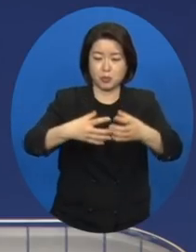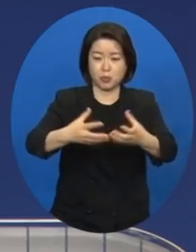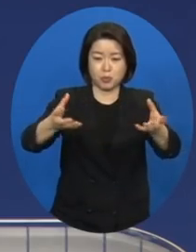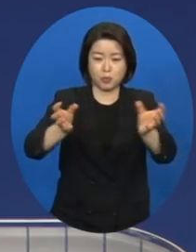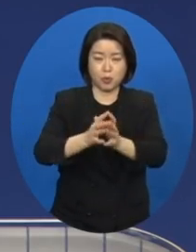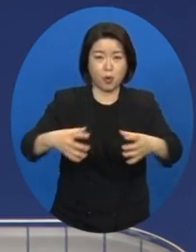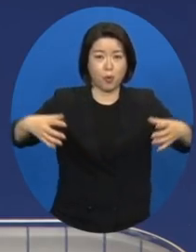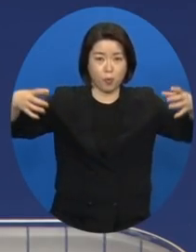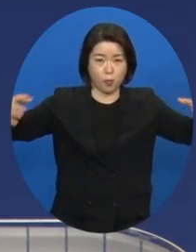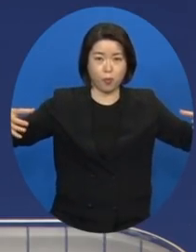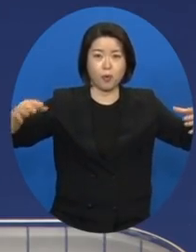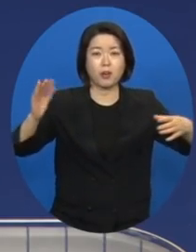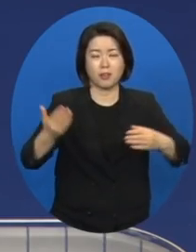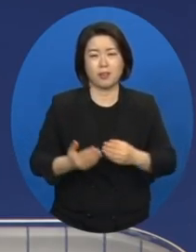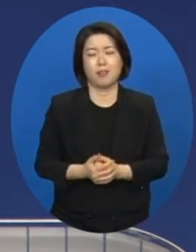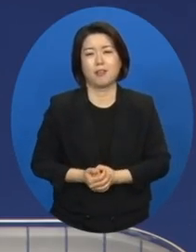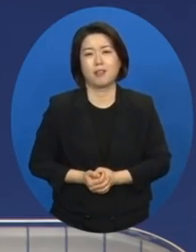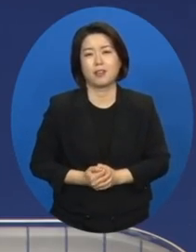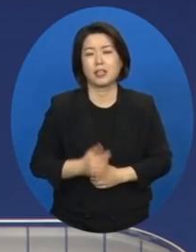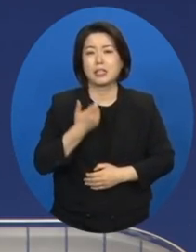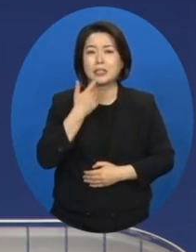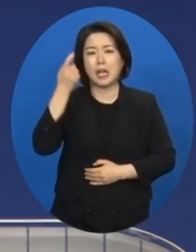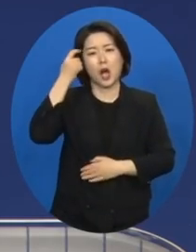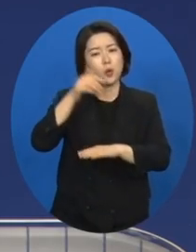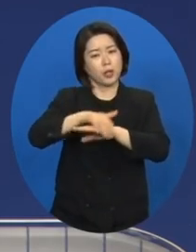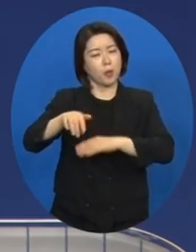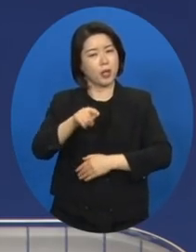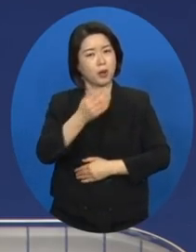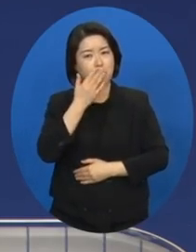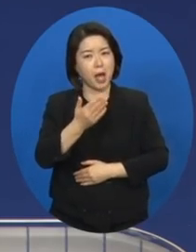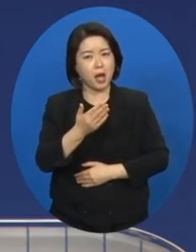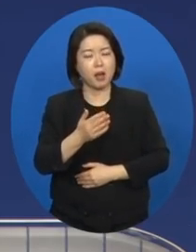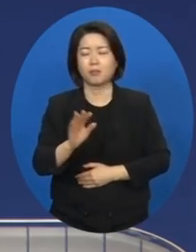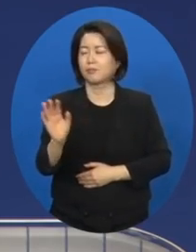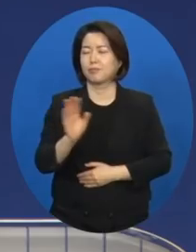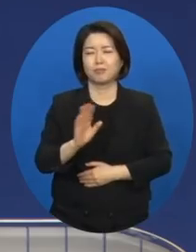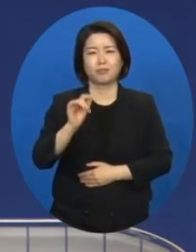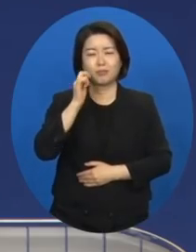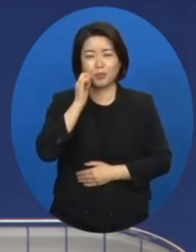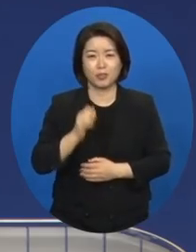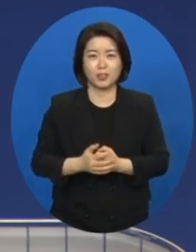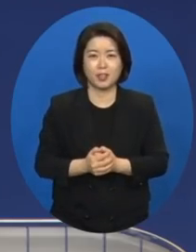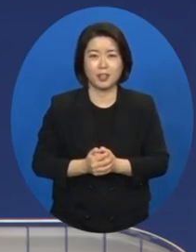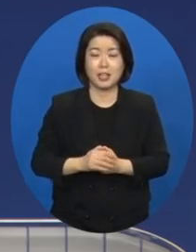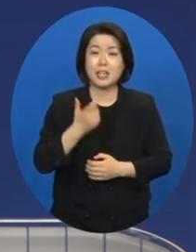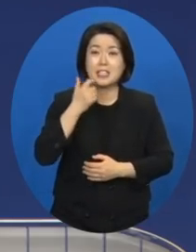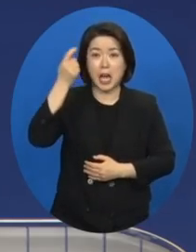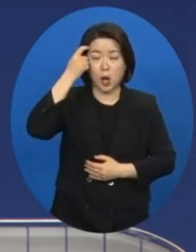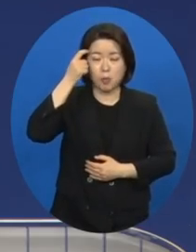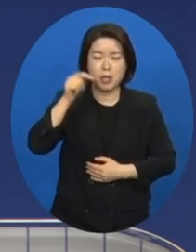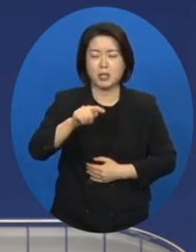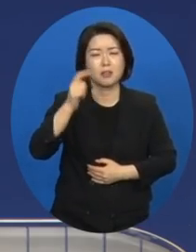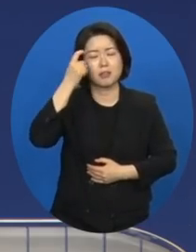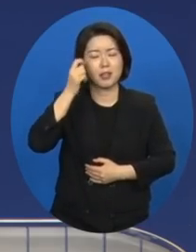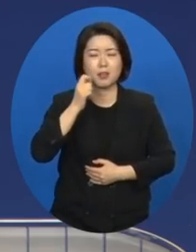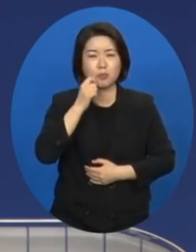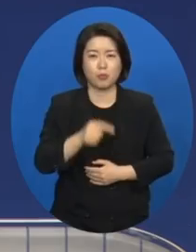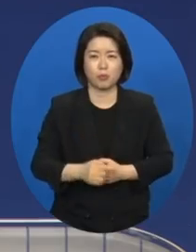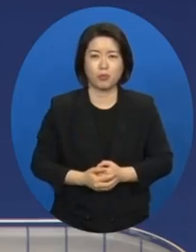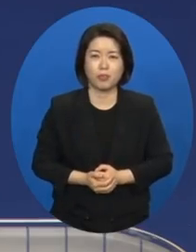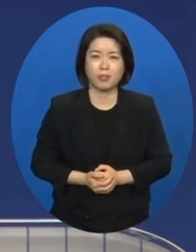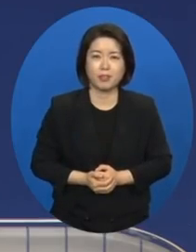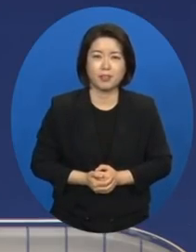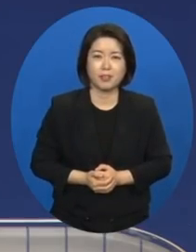여러분, 야곱이 계획했더라면 이렇게 할 수 있을까? 절대 못했을 겁니다. 야곱의 머리로는 도무지 이것을 생각해낼 수 없었던